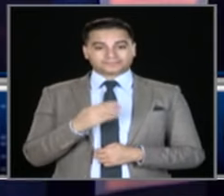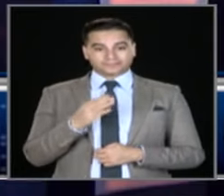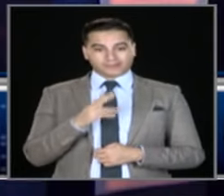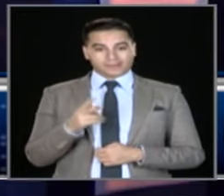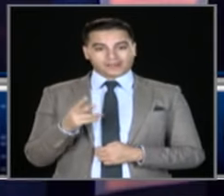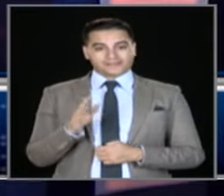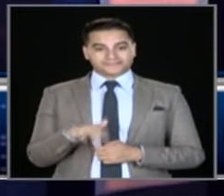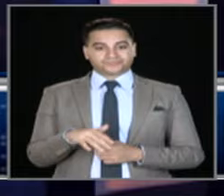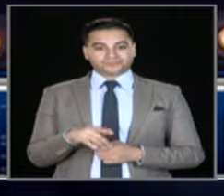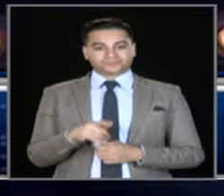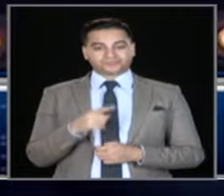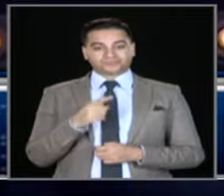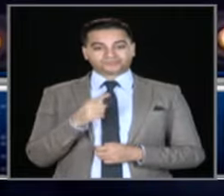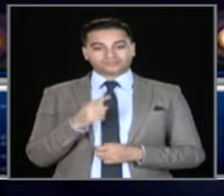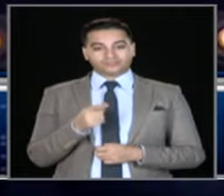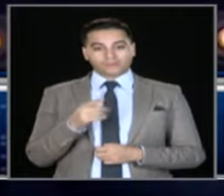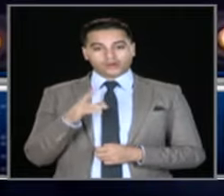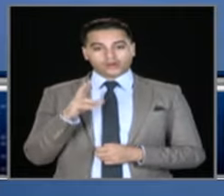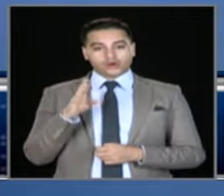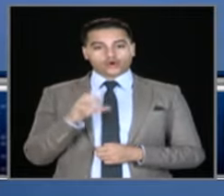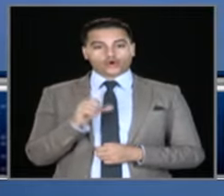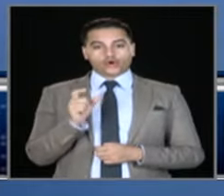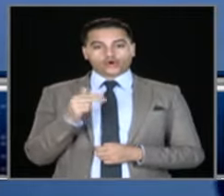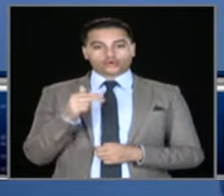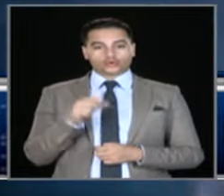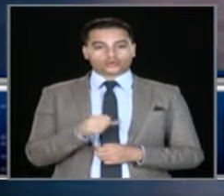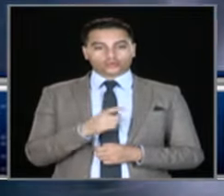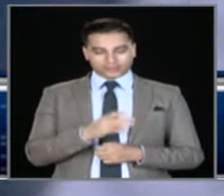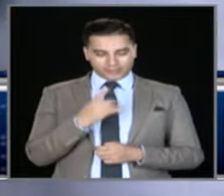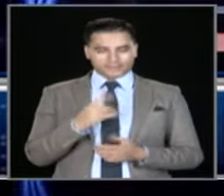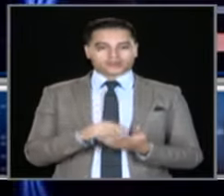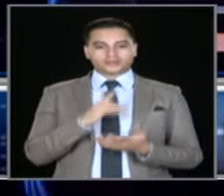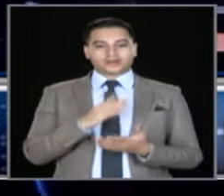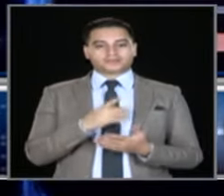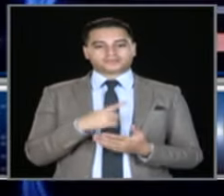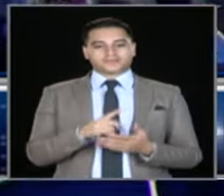تانية. يبقى يا عمار 9/10 نقاط، إجابة صحيحة.